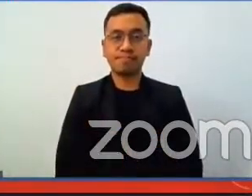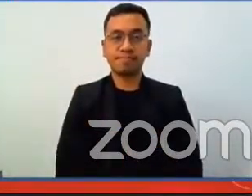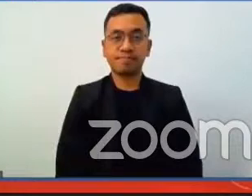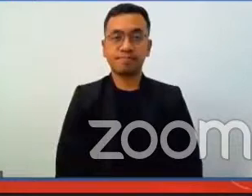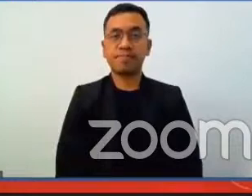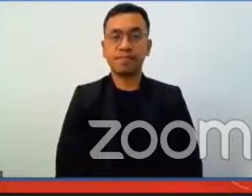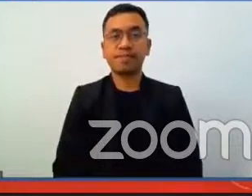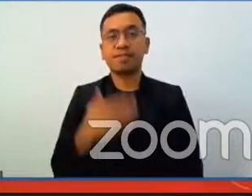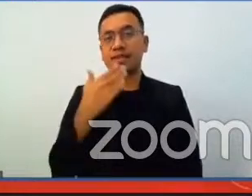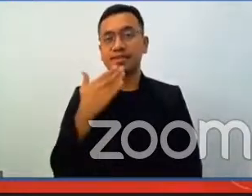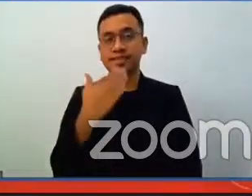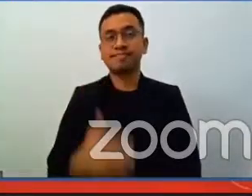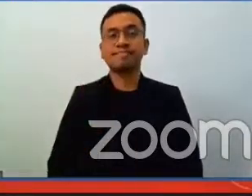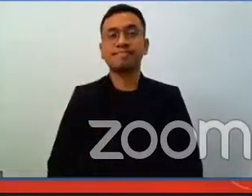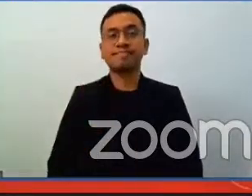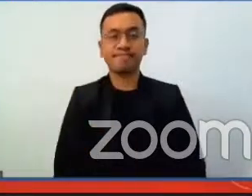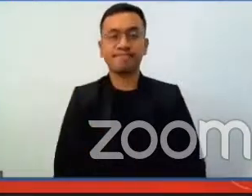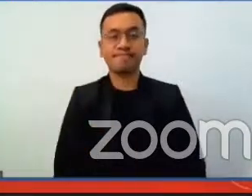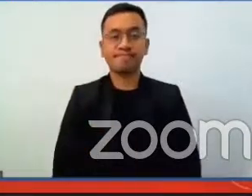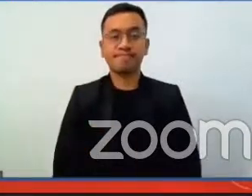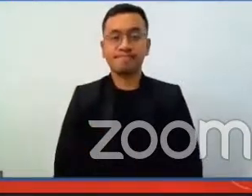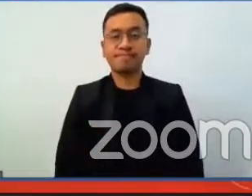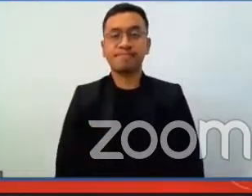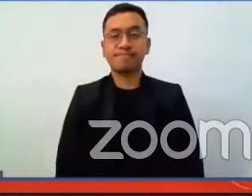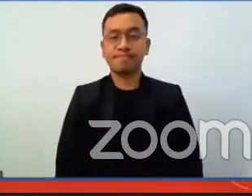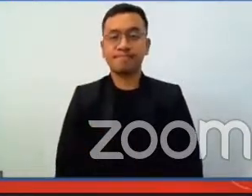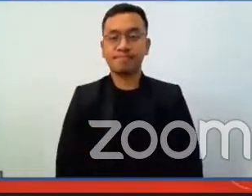banyak. Sama-sama Pak. Baik Bapak Ibu.